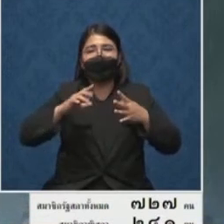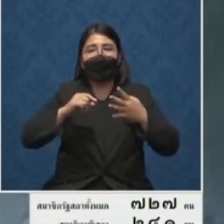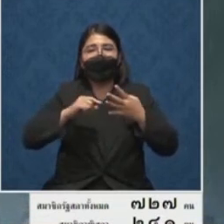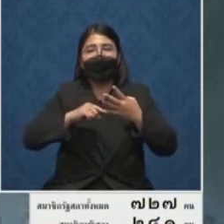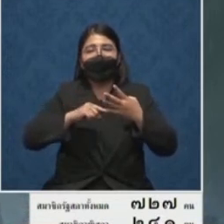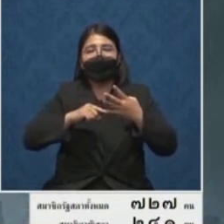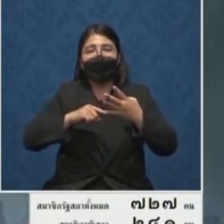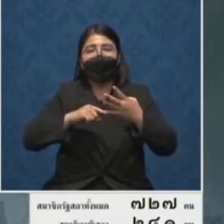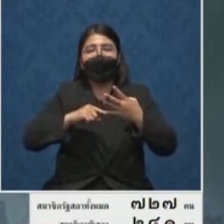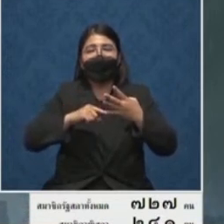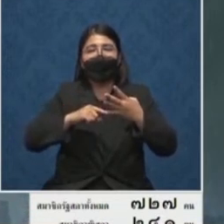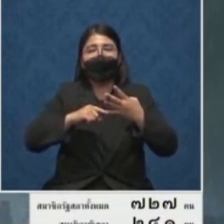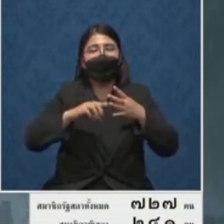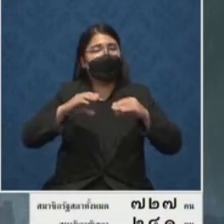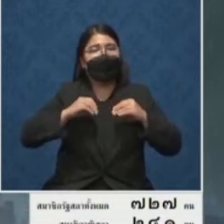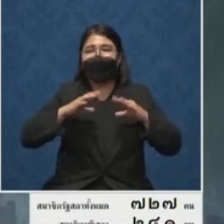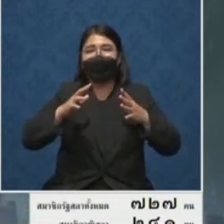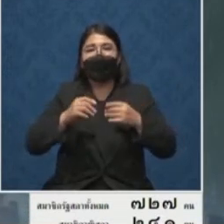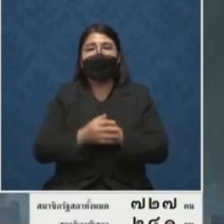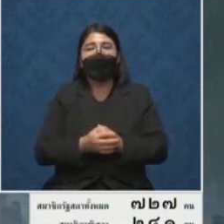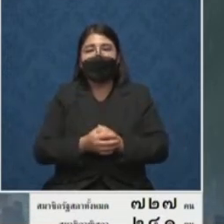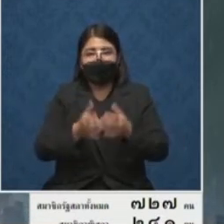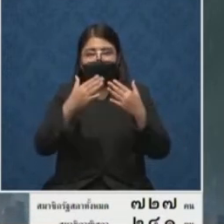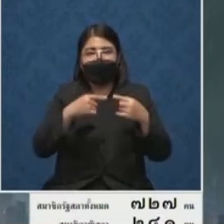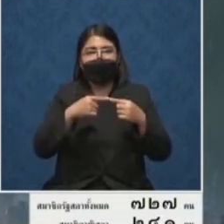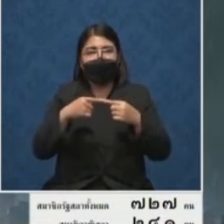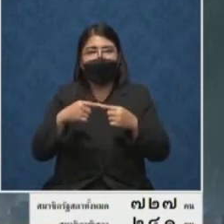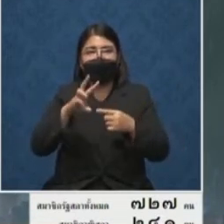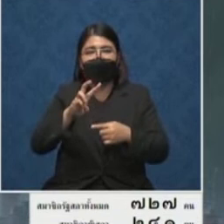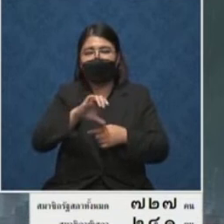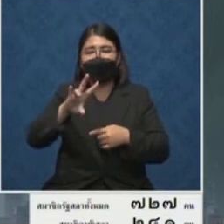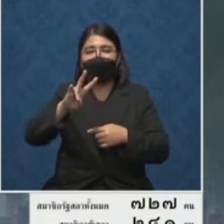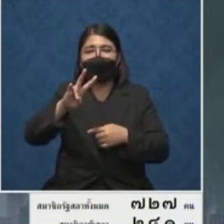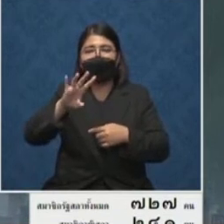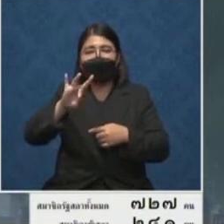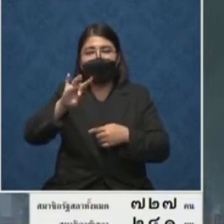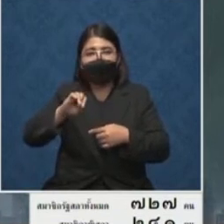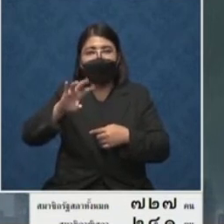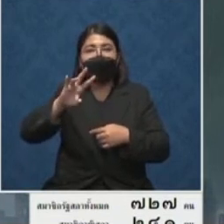การ3ไม่รับหลักการ4ไม่รับหลักการ